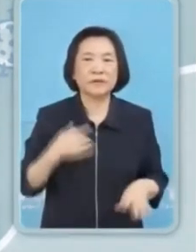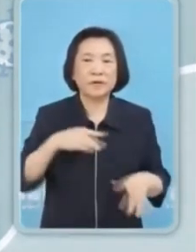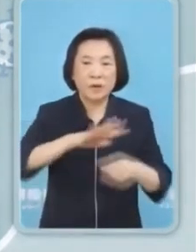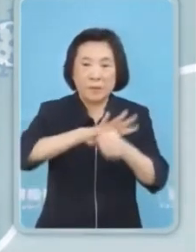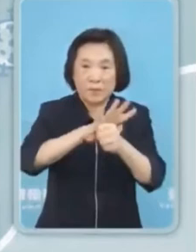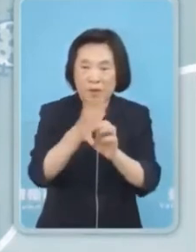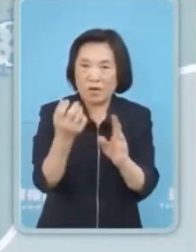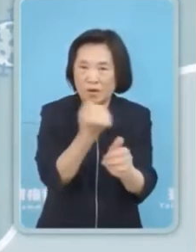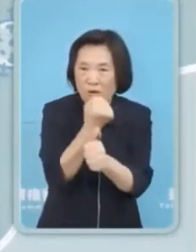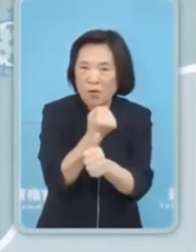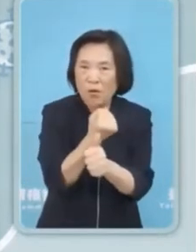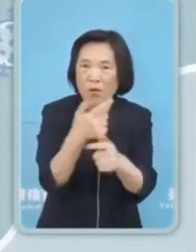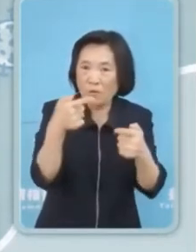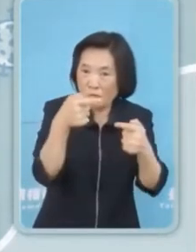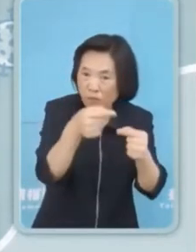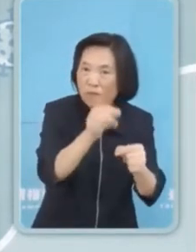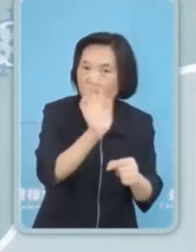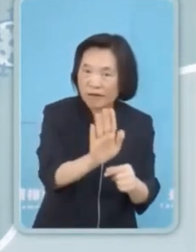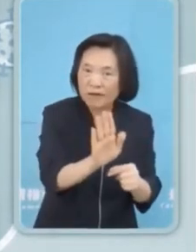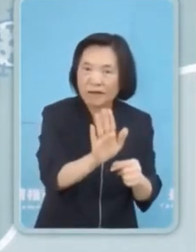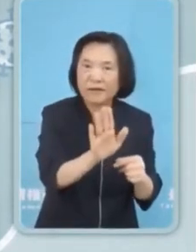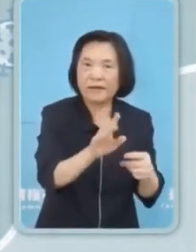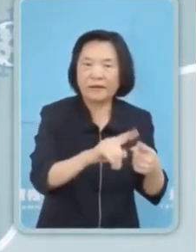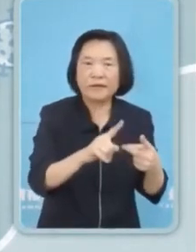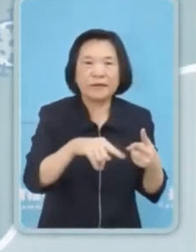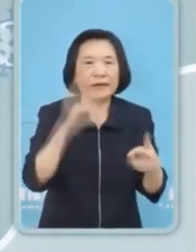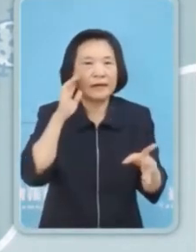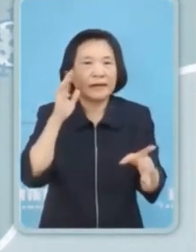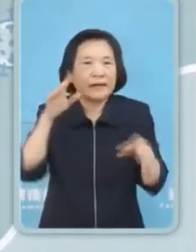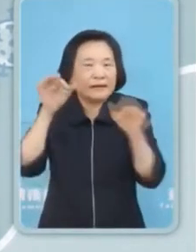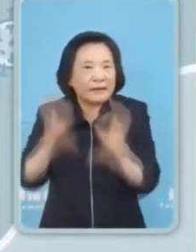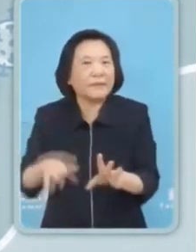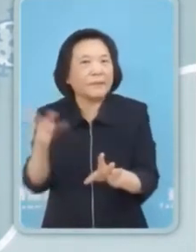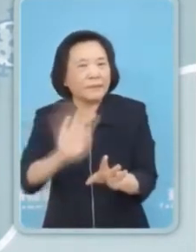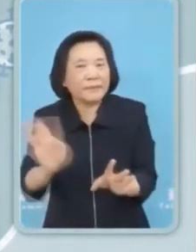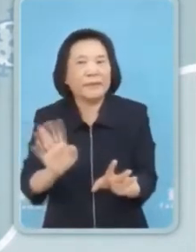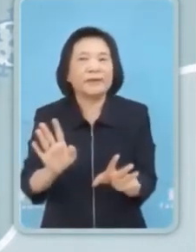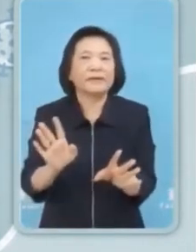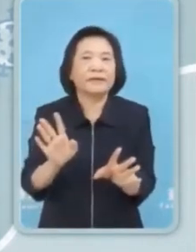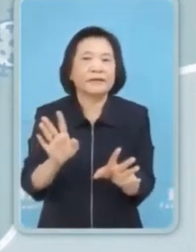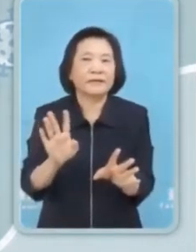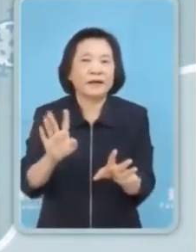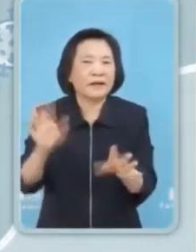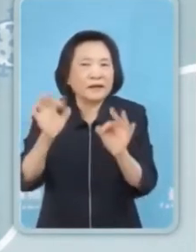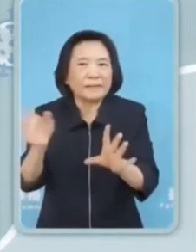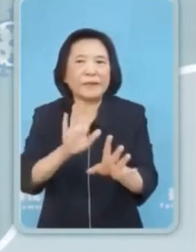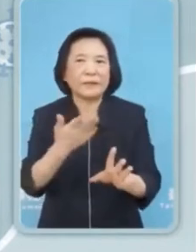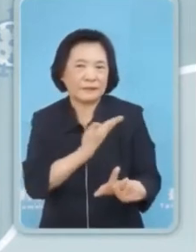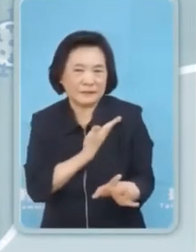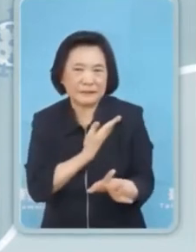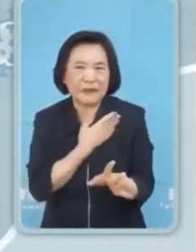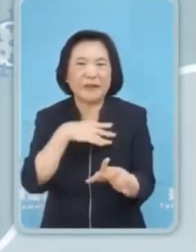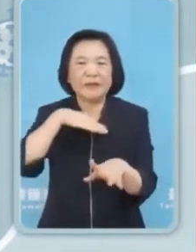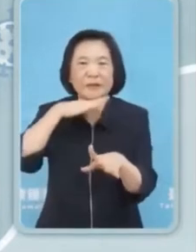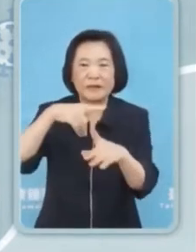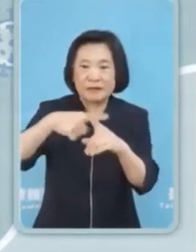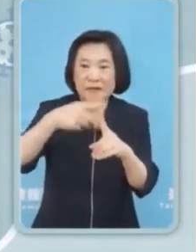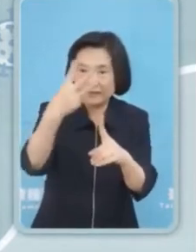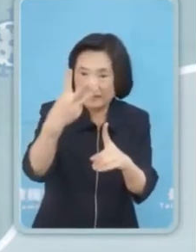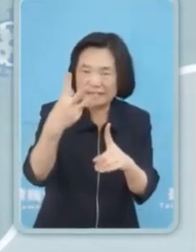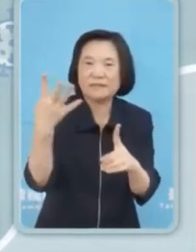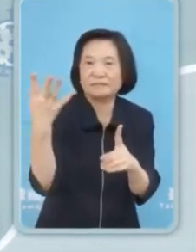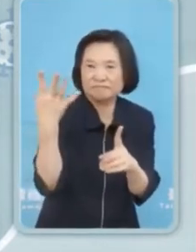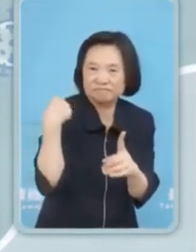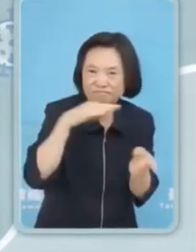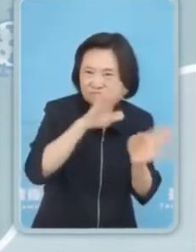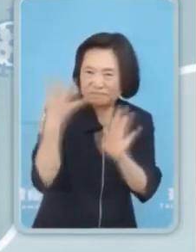可以控制到一定程度以后，以最低的成本维持三级管制的效果，撑到疫苗可以普遍施打，这是一开始